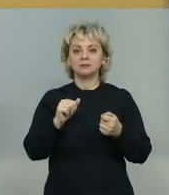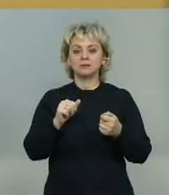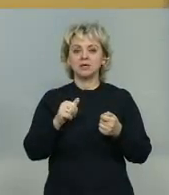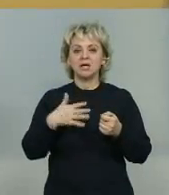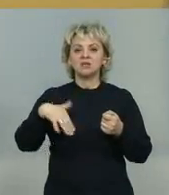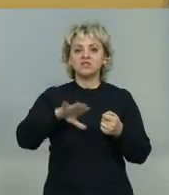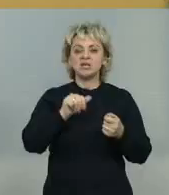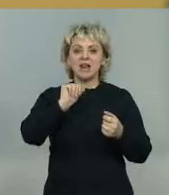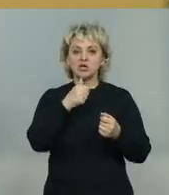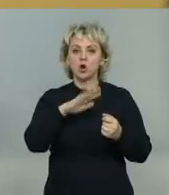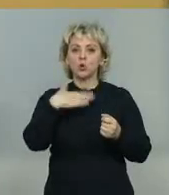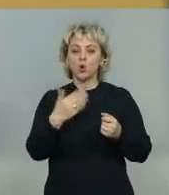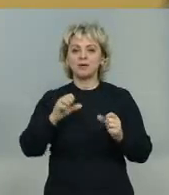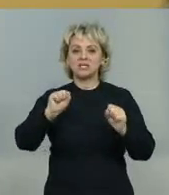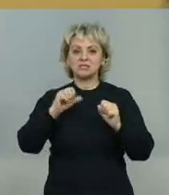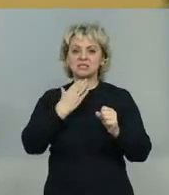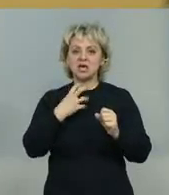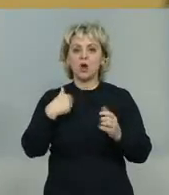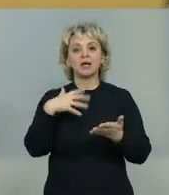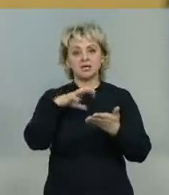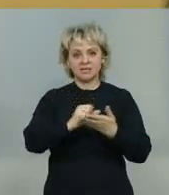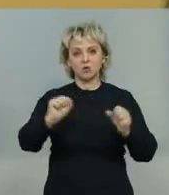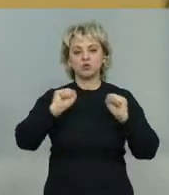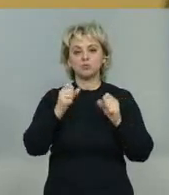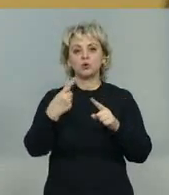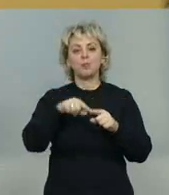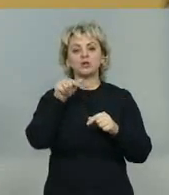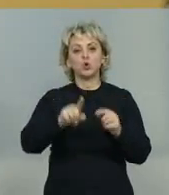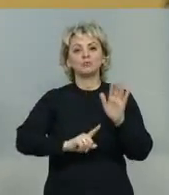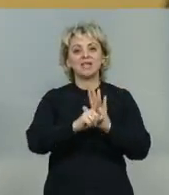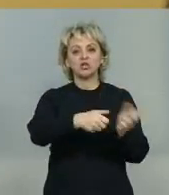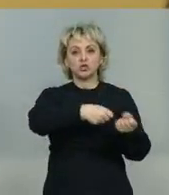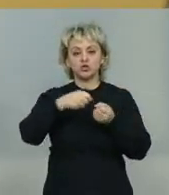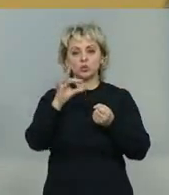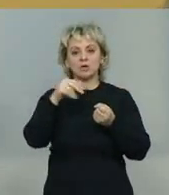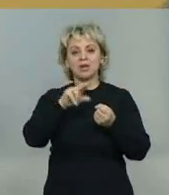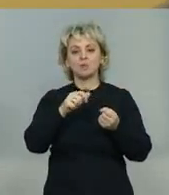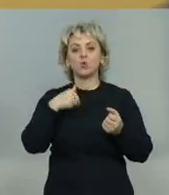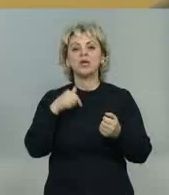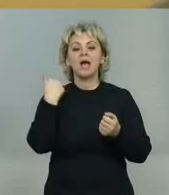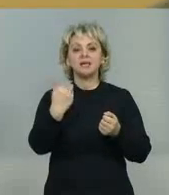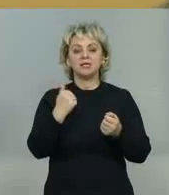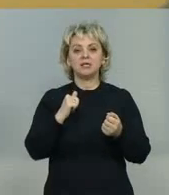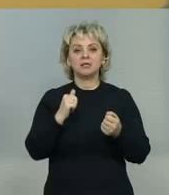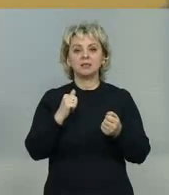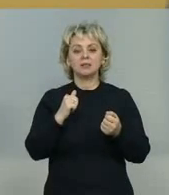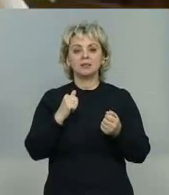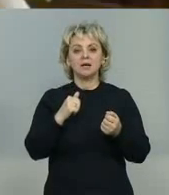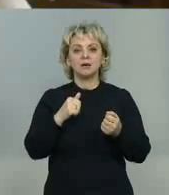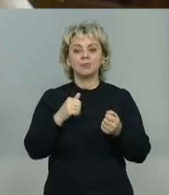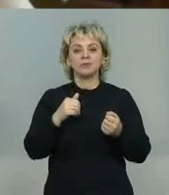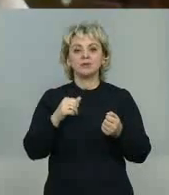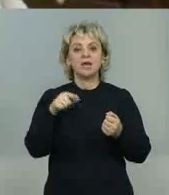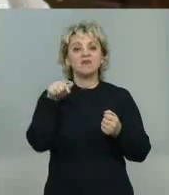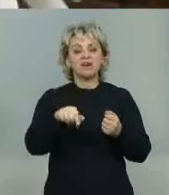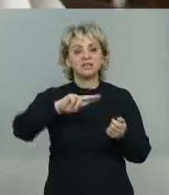все ленятся, кроме деда, а я занимаюсь спортом. Потом, когда мы начали тянуть репки, я их тренирую.